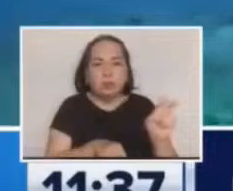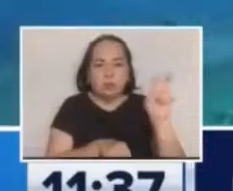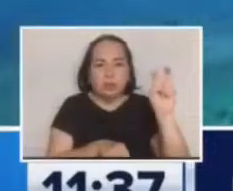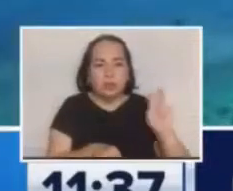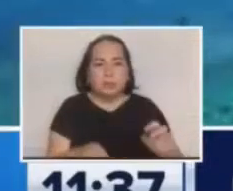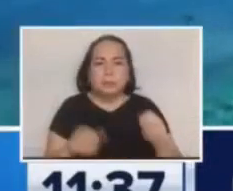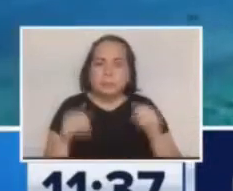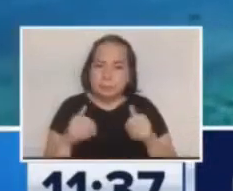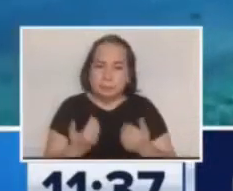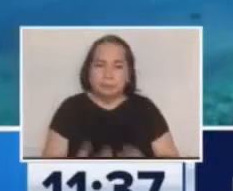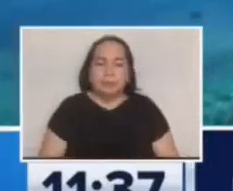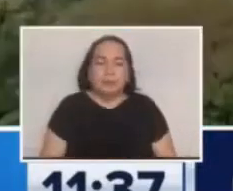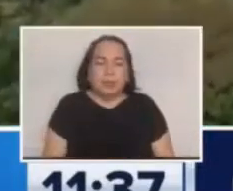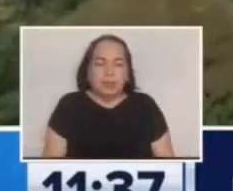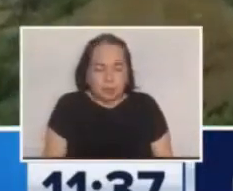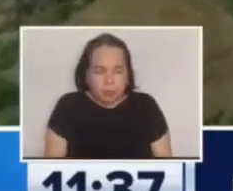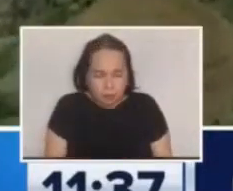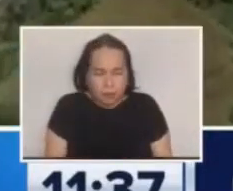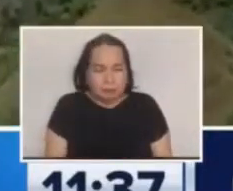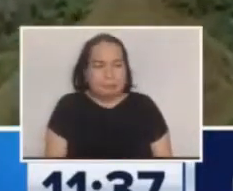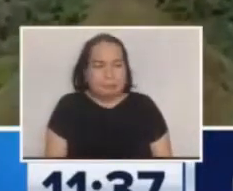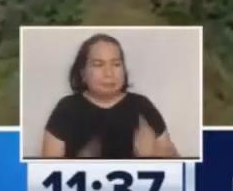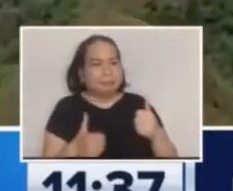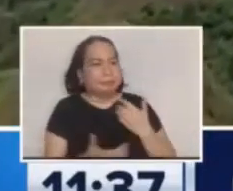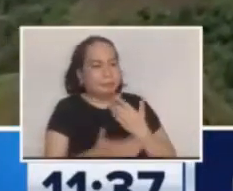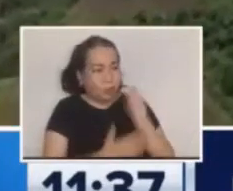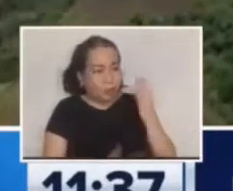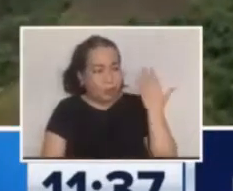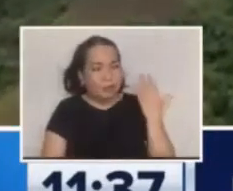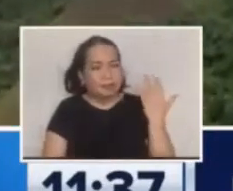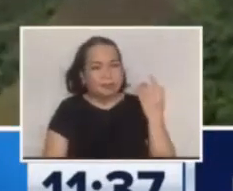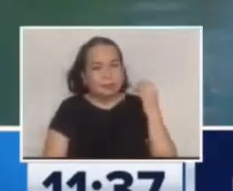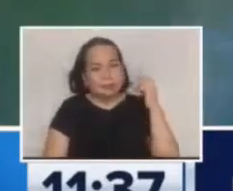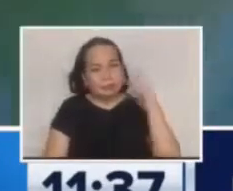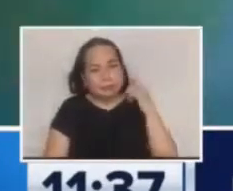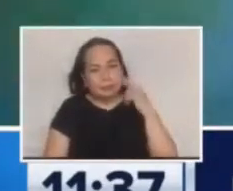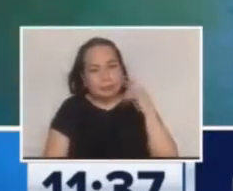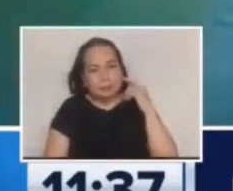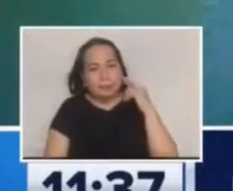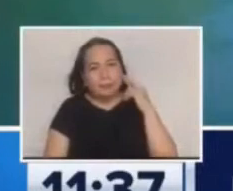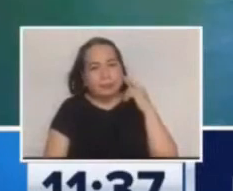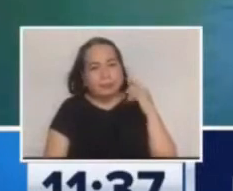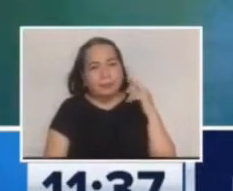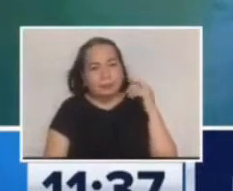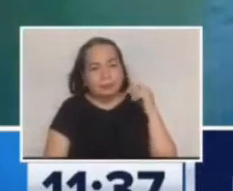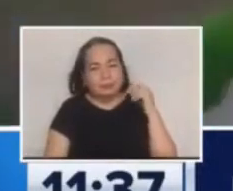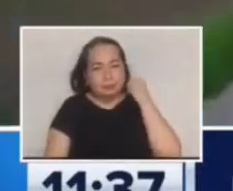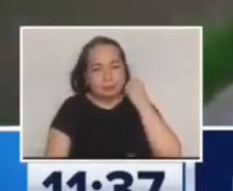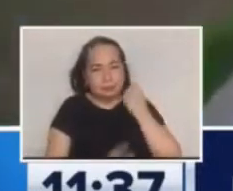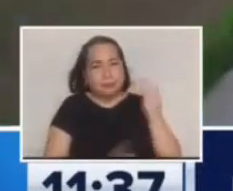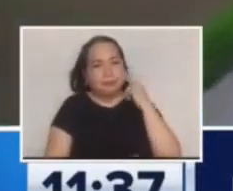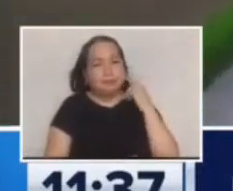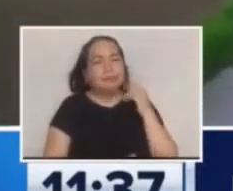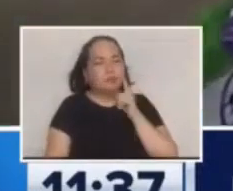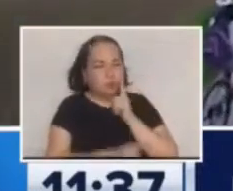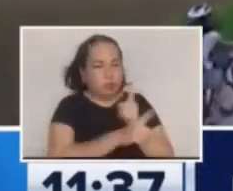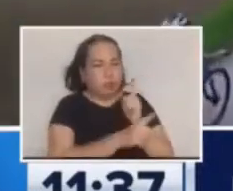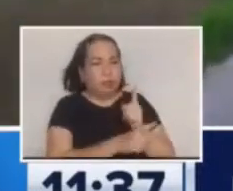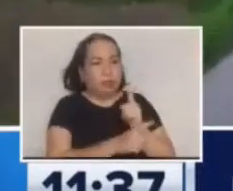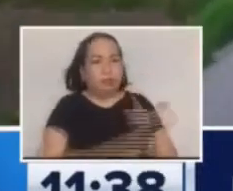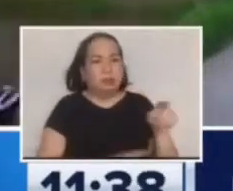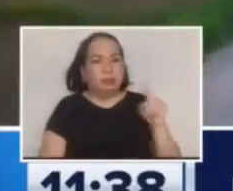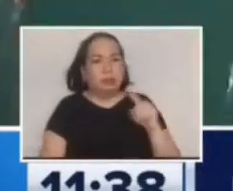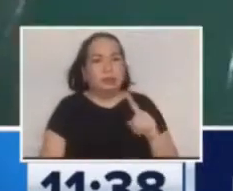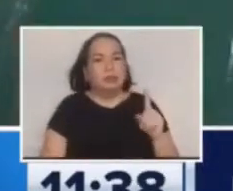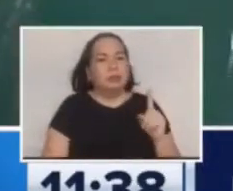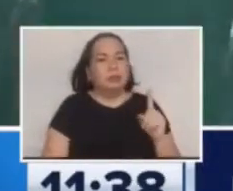of them. Pero tayo, ang greater society, ang greater sectors natin, kailangan mag-focus tayo. Yung mga yung